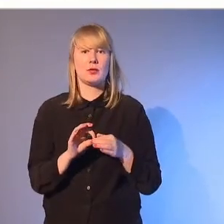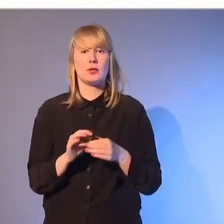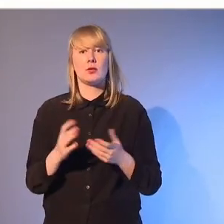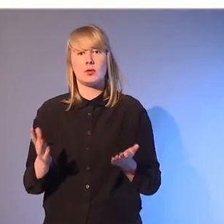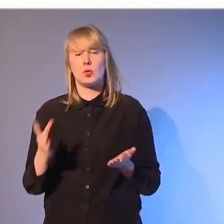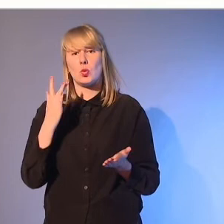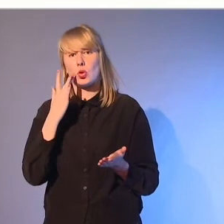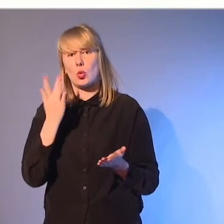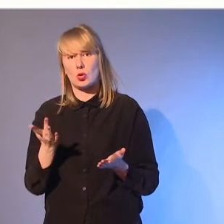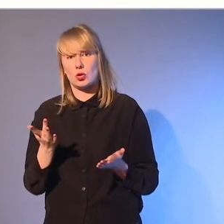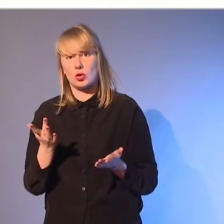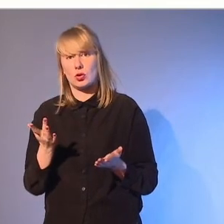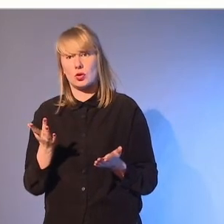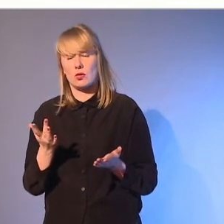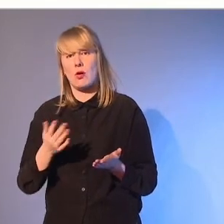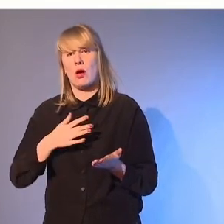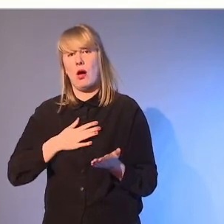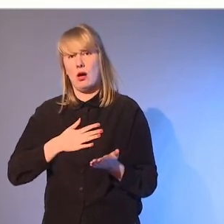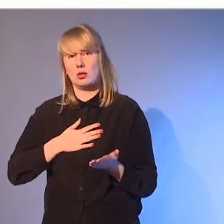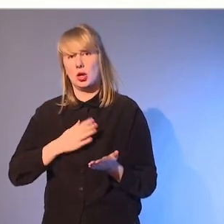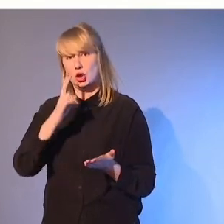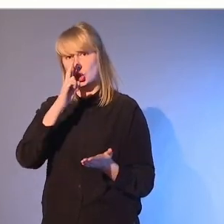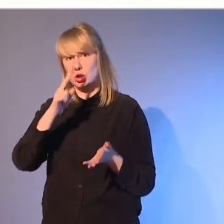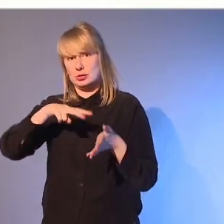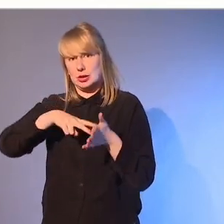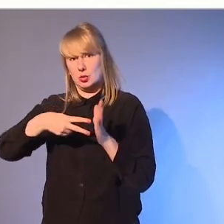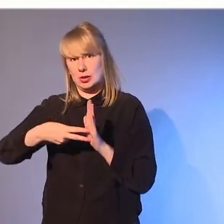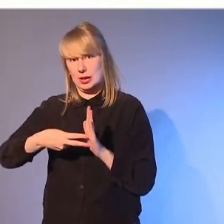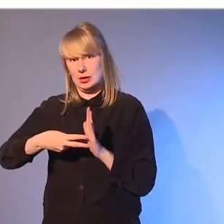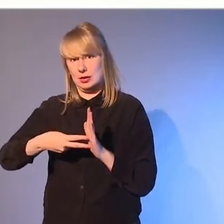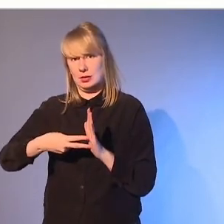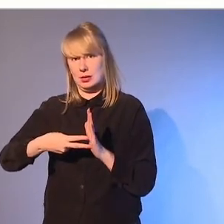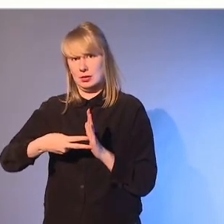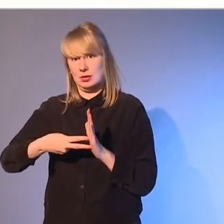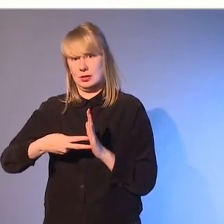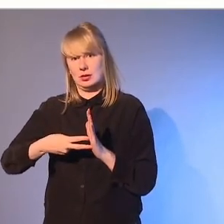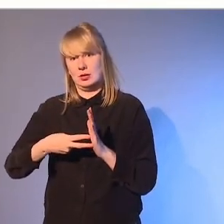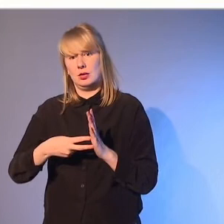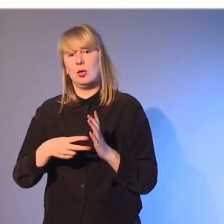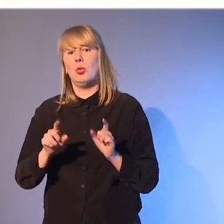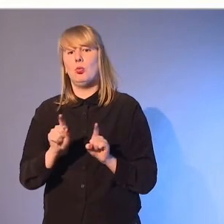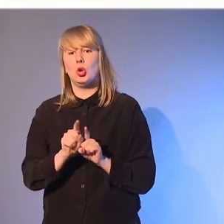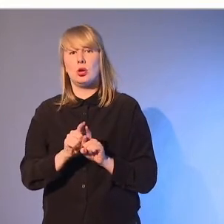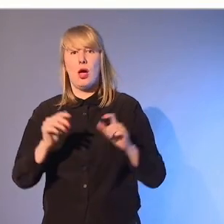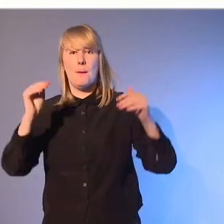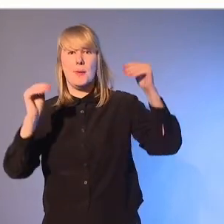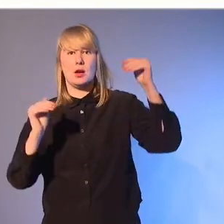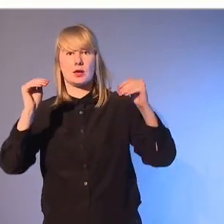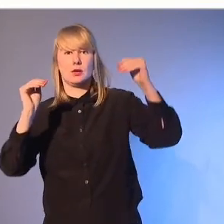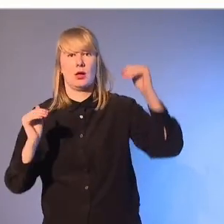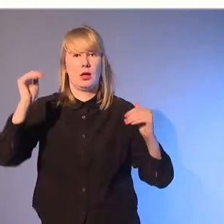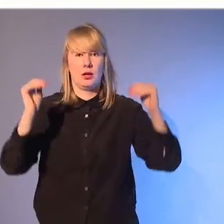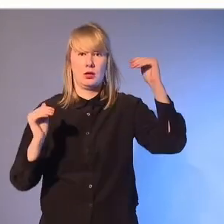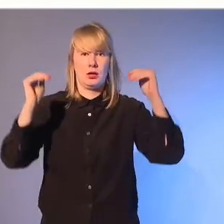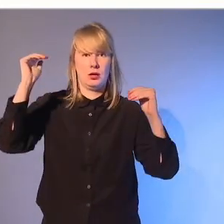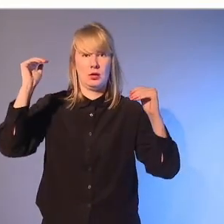øyeblikket du bringer inn en ny teknologi, så forstyrres balansen